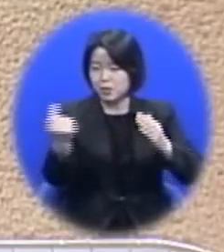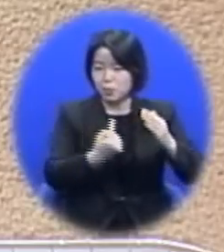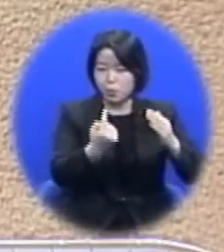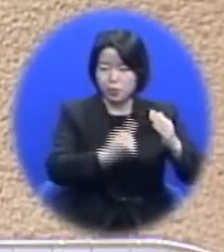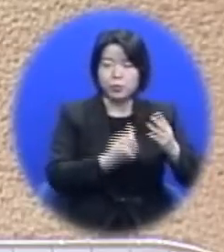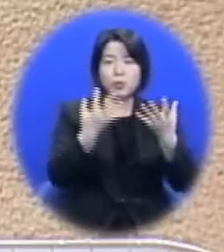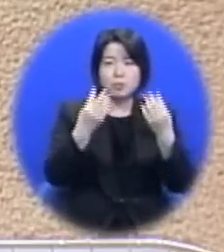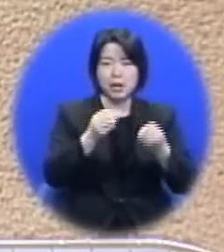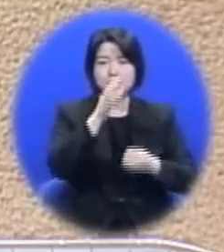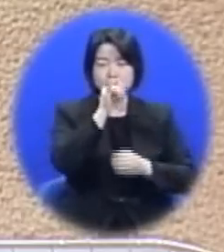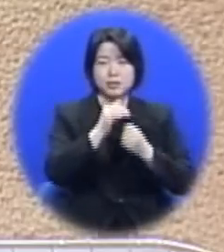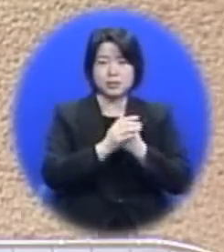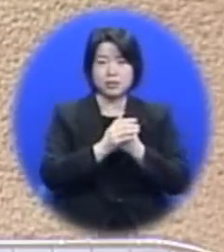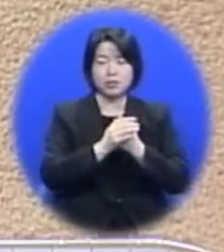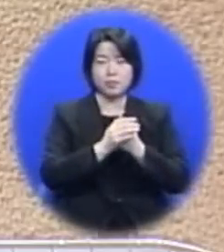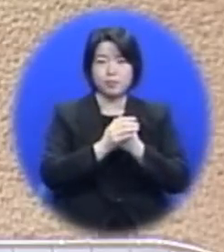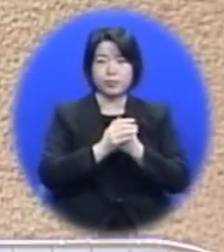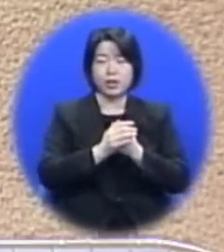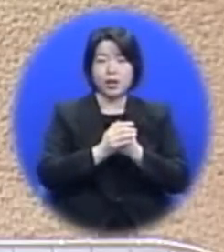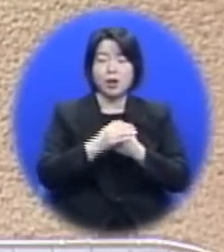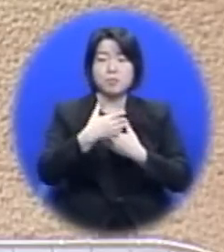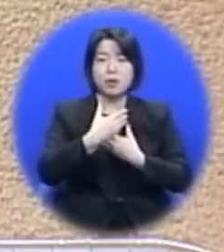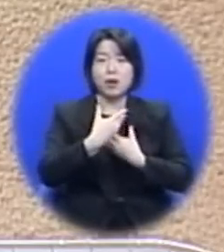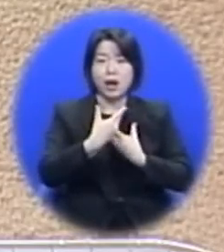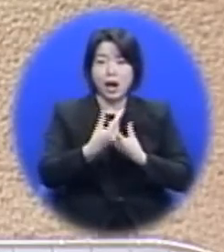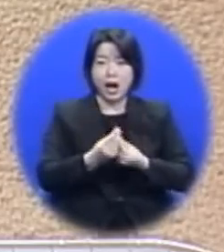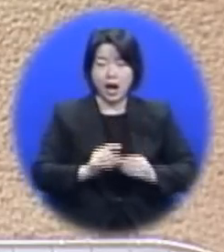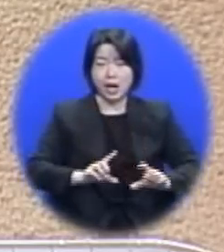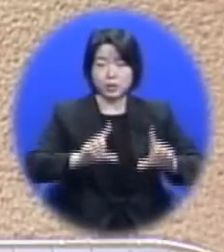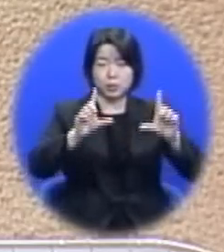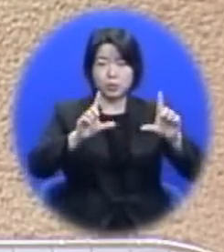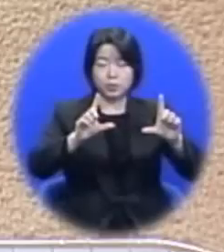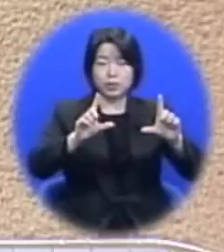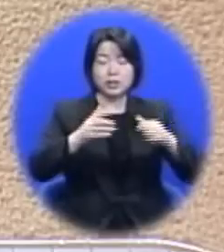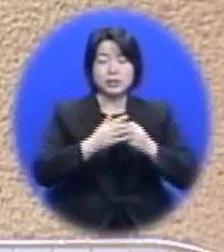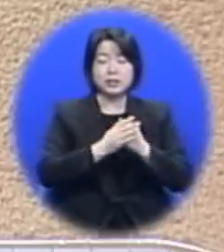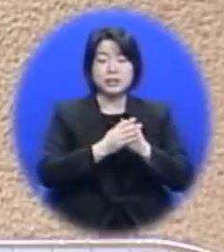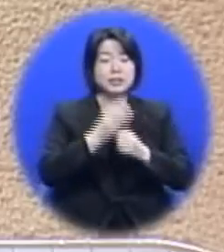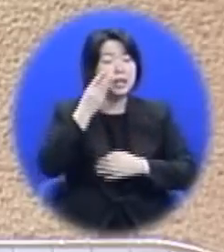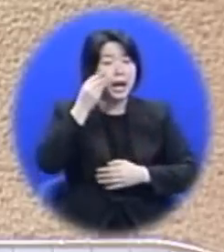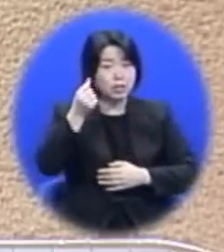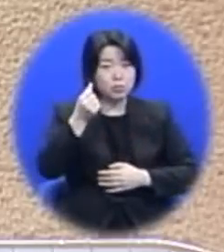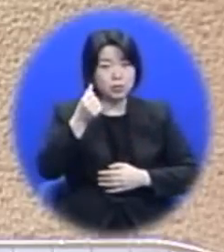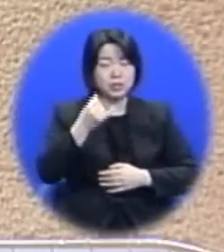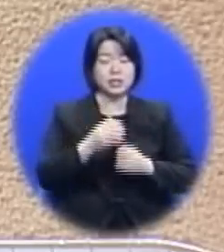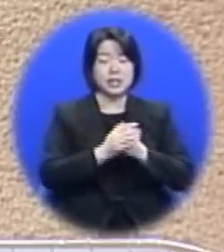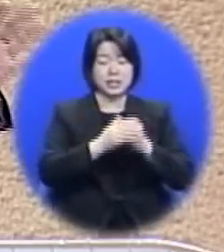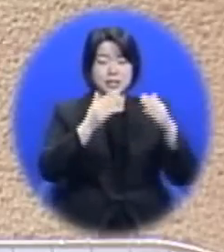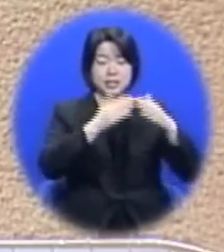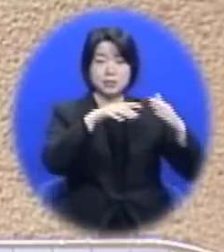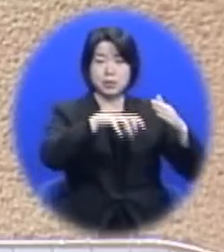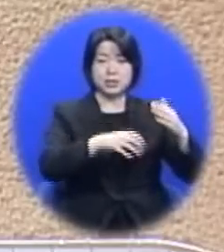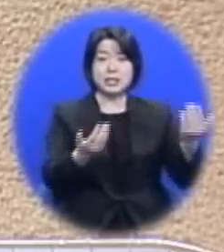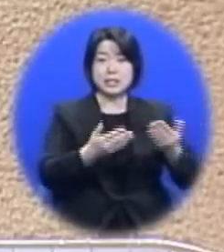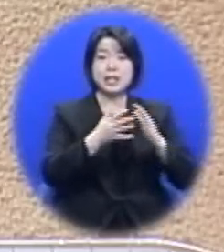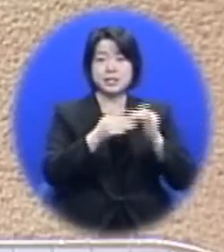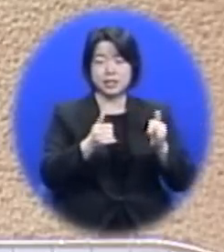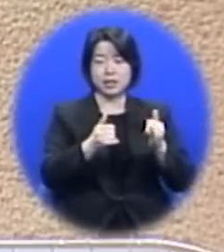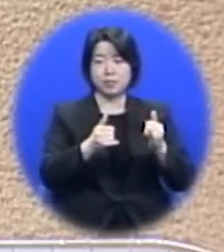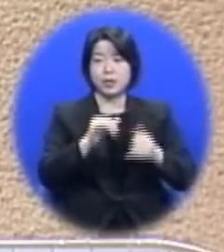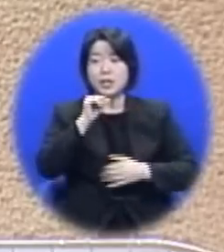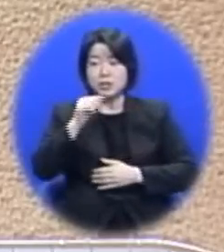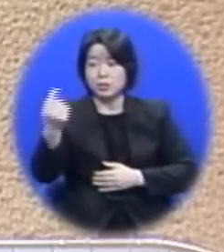그럽니다. 안동댁이라고 집에서 일해주시는 아주머니가 계셨는데 하루는 그 거린을 아주 타박하는 것을